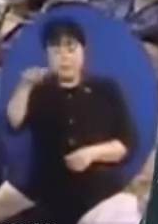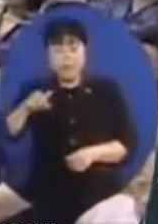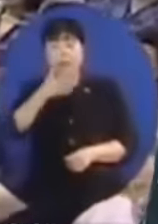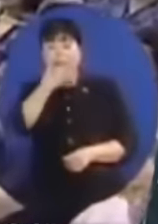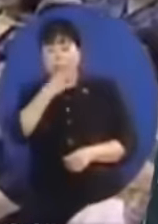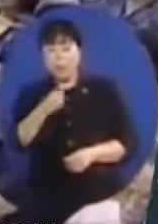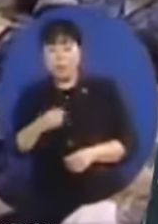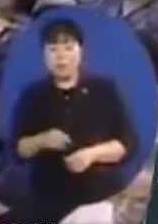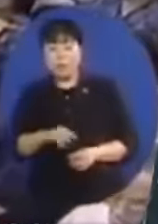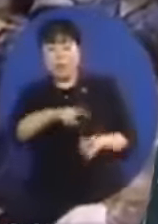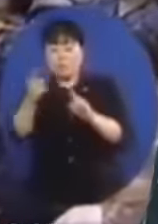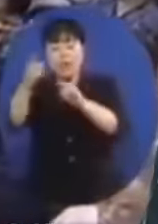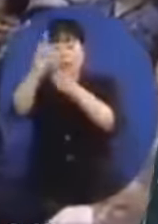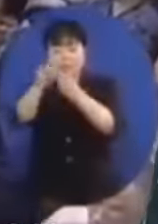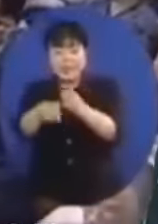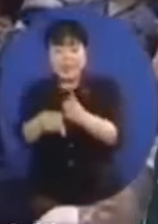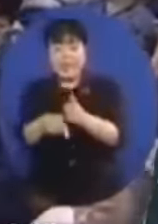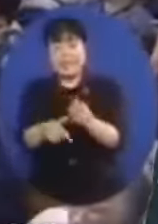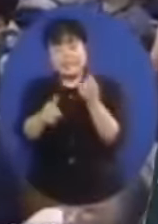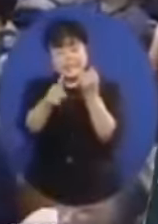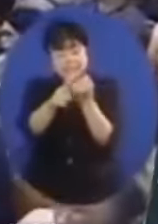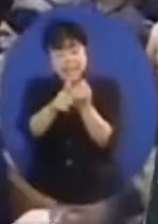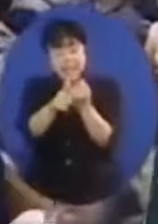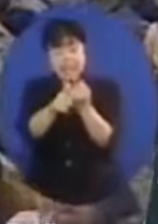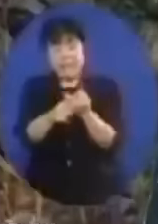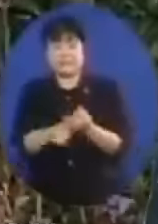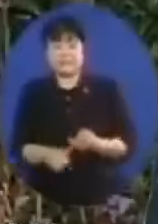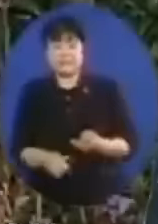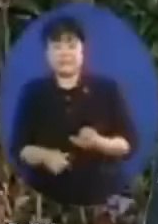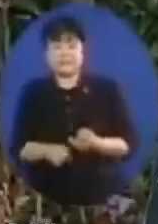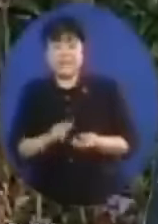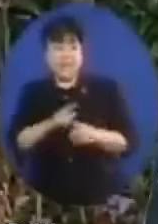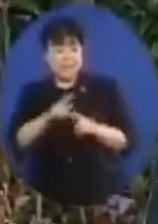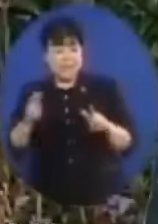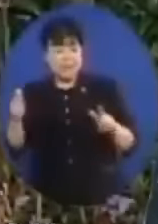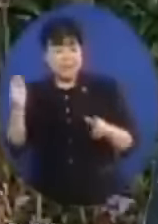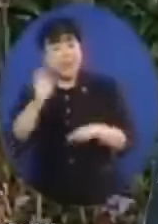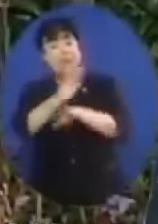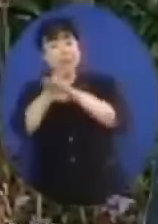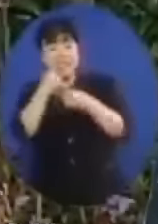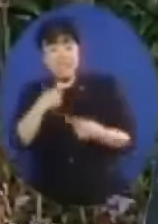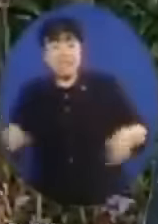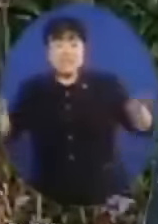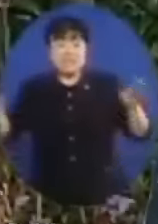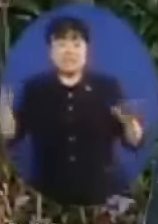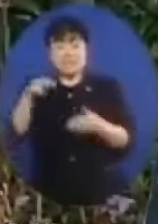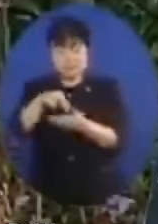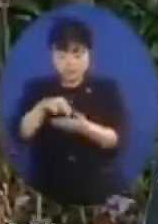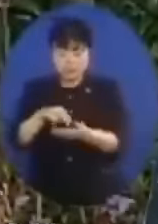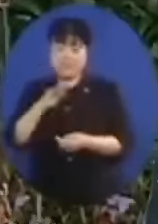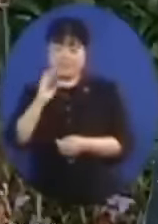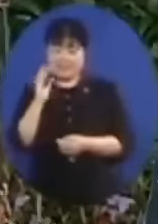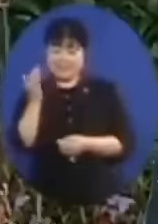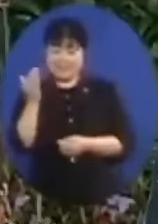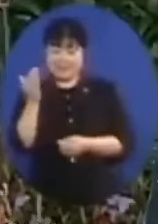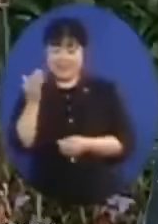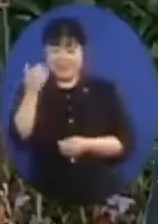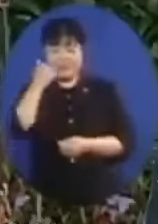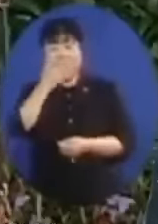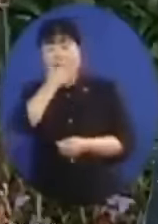25절에 부활 때에는 장가도 시집도 아니가고 하늘의 천사와 같은 존재가 된다고 했습니다.